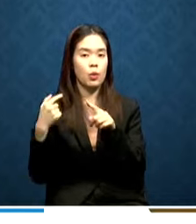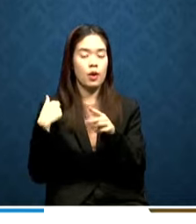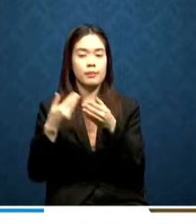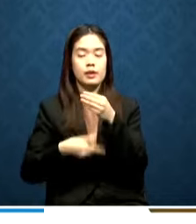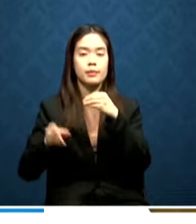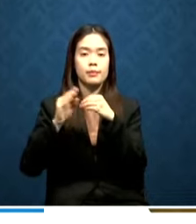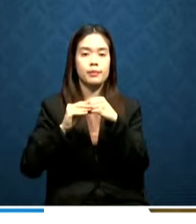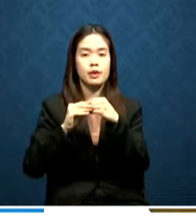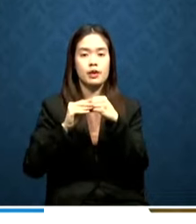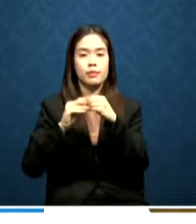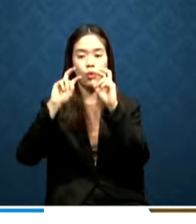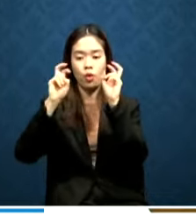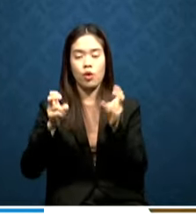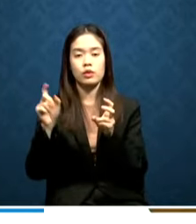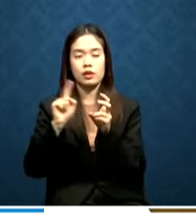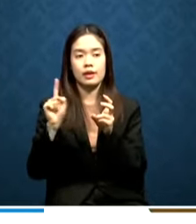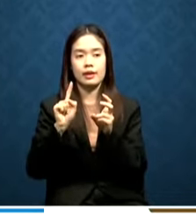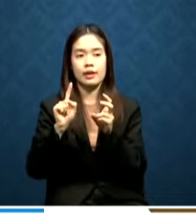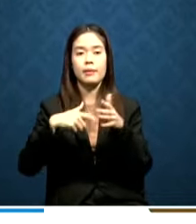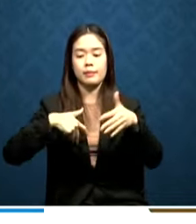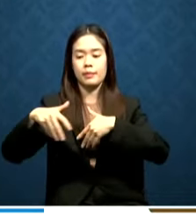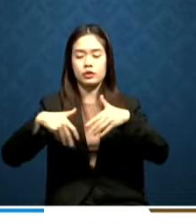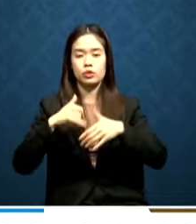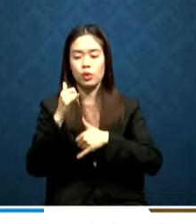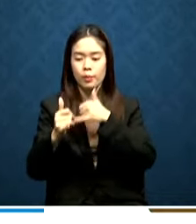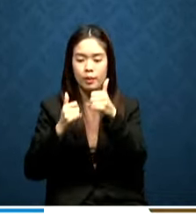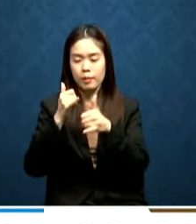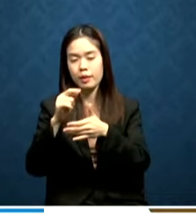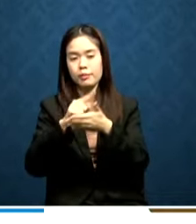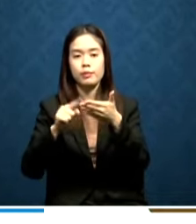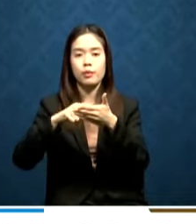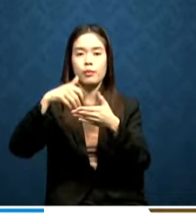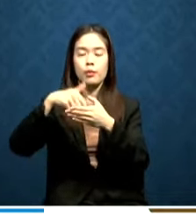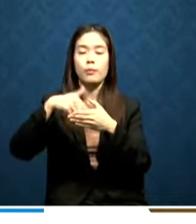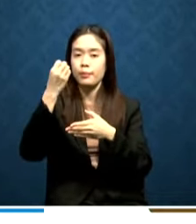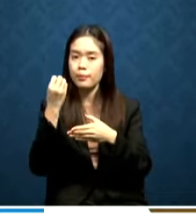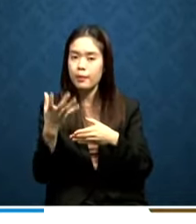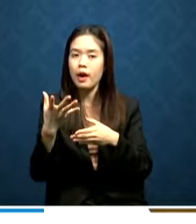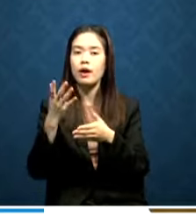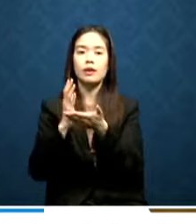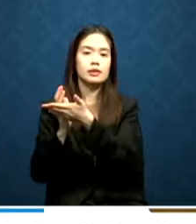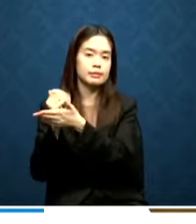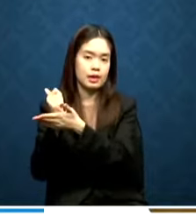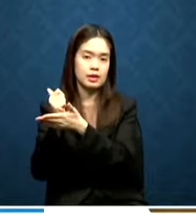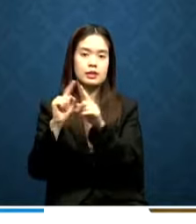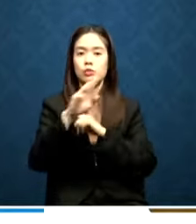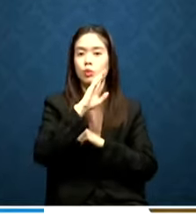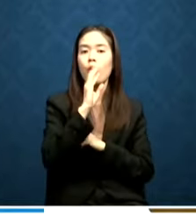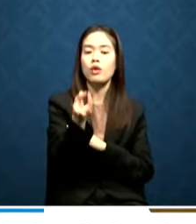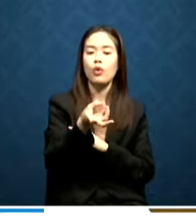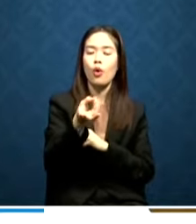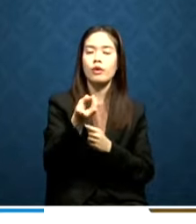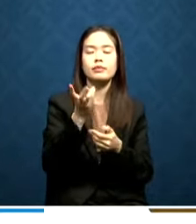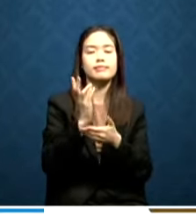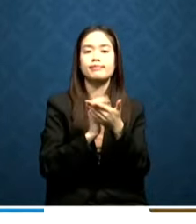าไปว่าต้องมีออกมาใช้สิทธิ์เกินกว่าโนโหวตคือถ้าเป็นอย่างนั้นก็ถือว่าไม่ผ่านมันเป็นเกณฑ์ขั้นต่